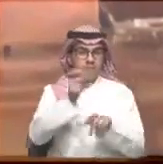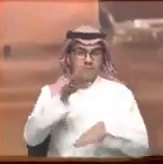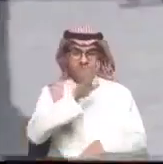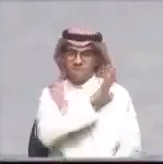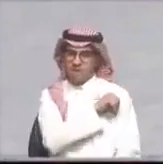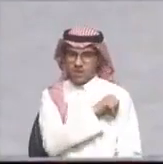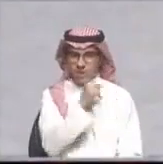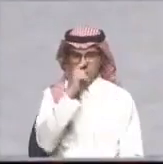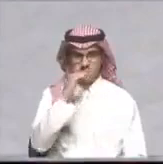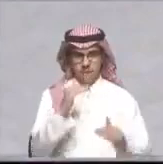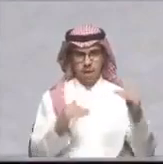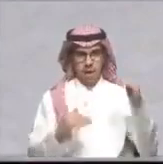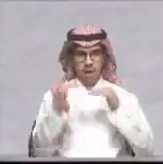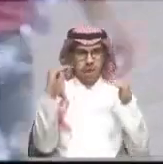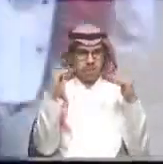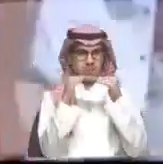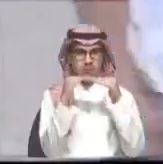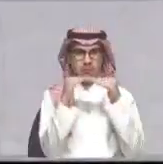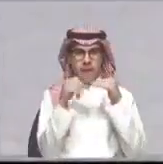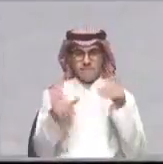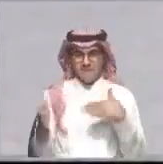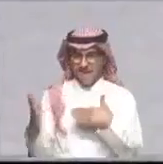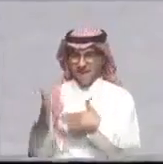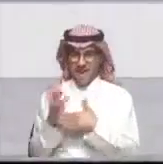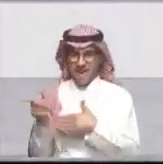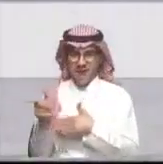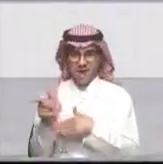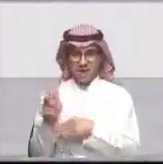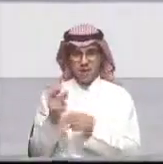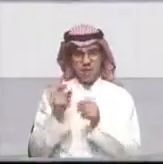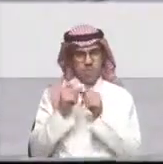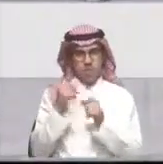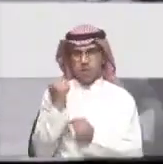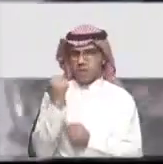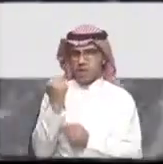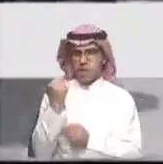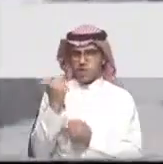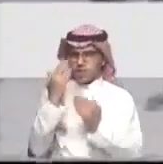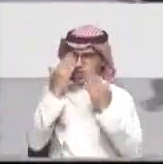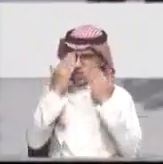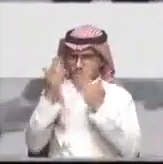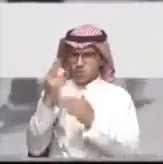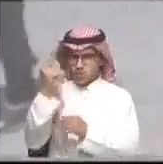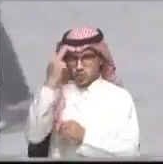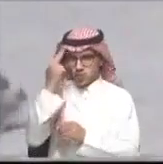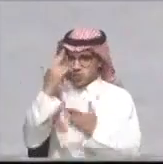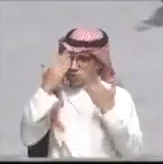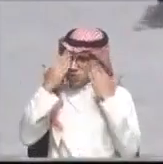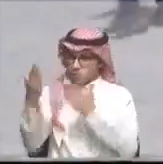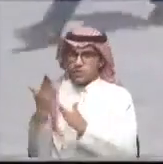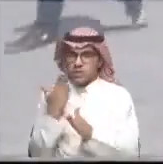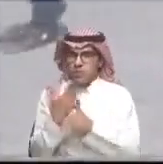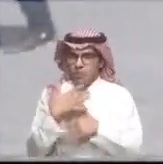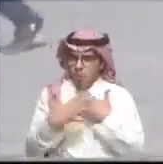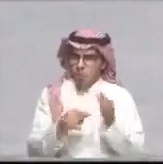وقضيته العادلة. تسمية القمة العربية الأخيرة بقمة القدس هو إنجاز يحسب للمملكة العربية